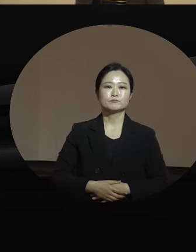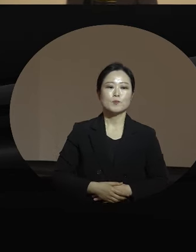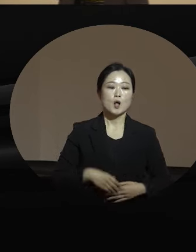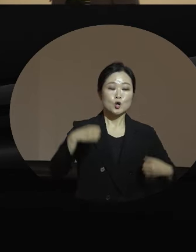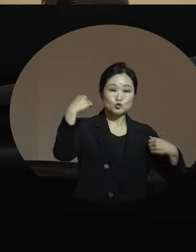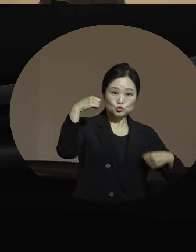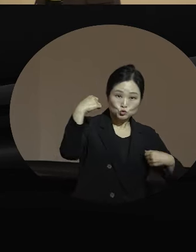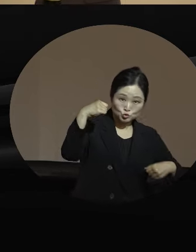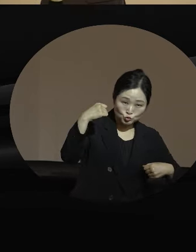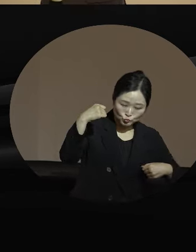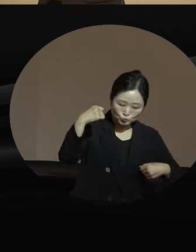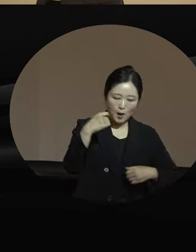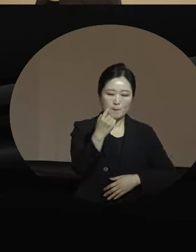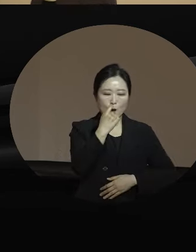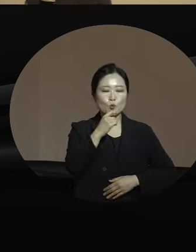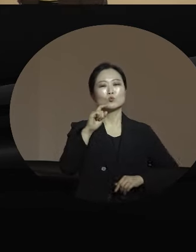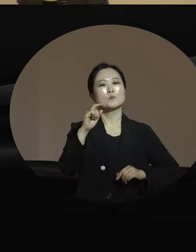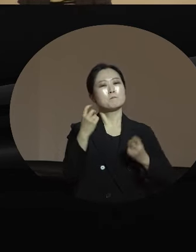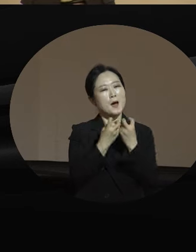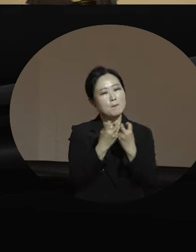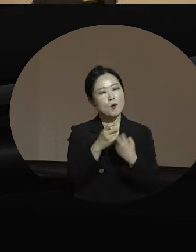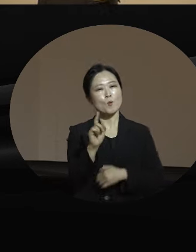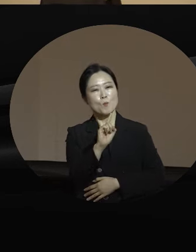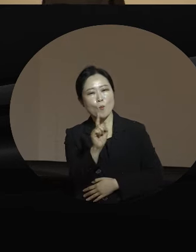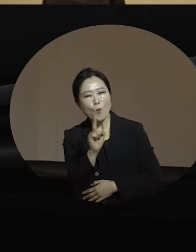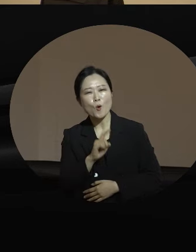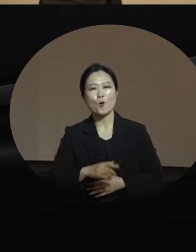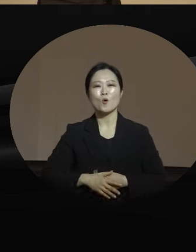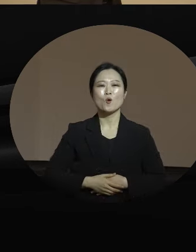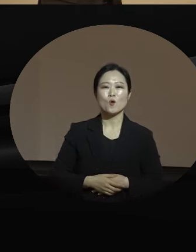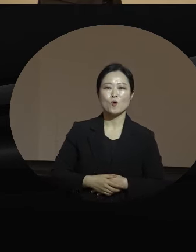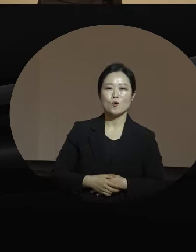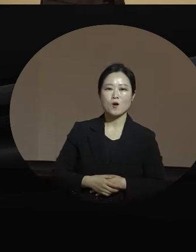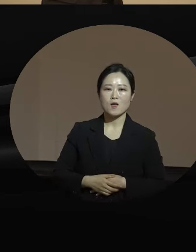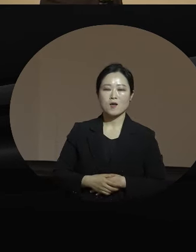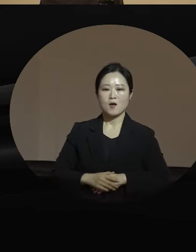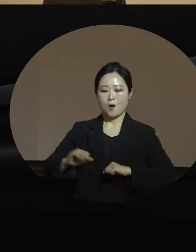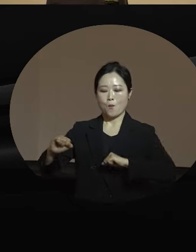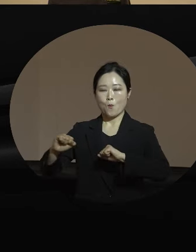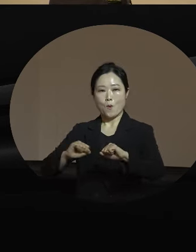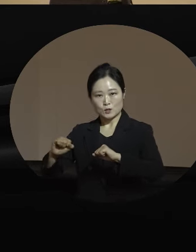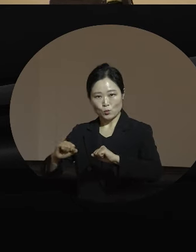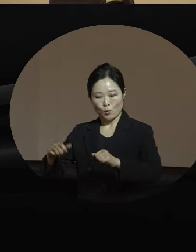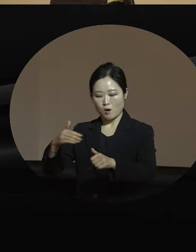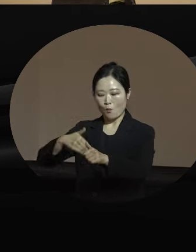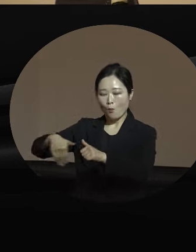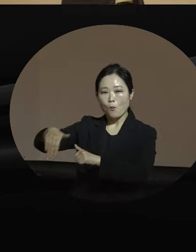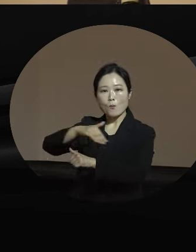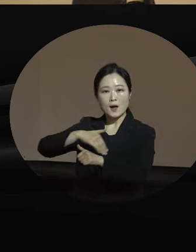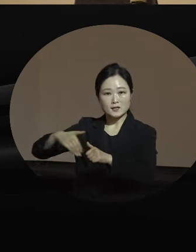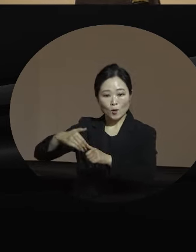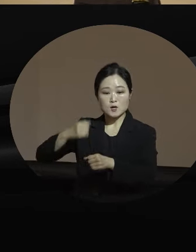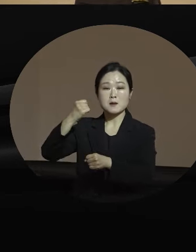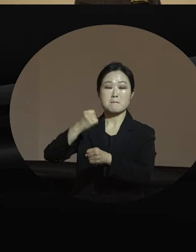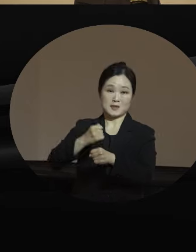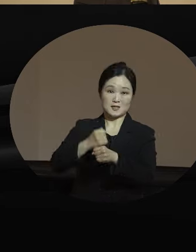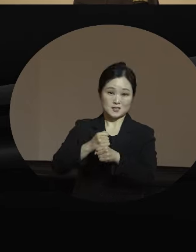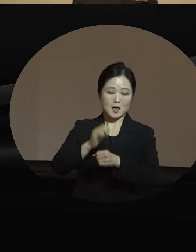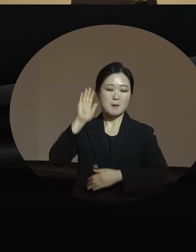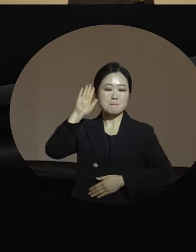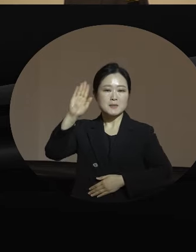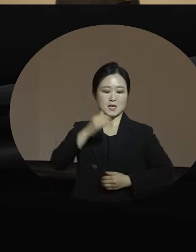댄스는 어떻게 애들이 익히는지 쉽게 접할 수 있고 볼 수 있는 미련 유런들의 활성화를 위한 환경 설계가 미래 교육의 관건이